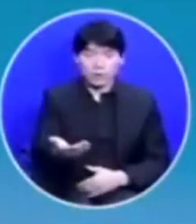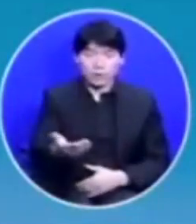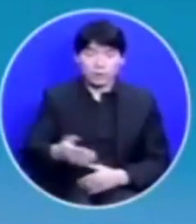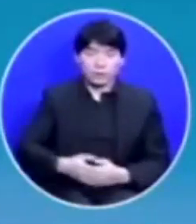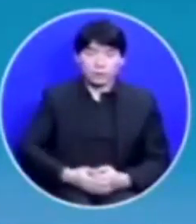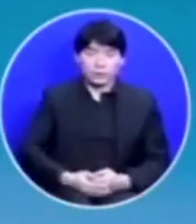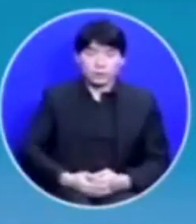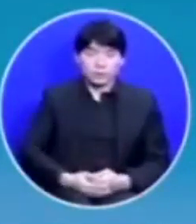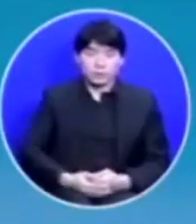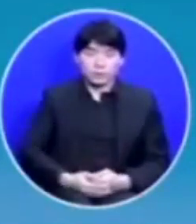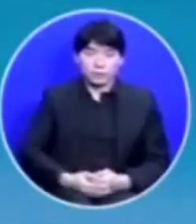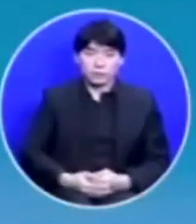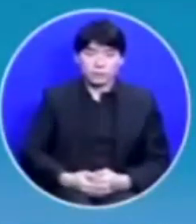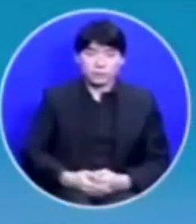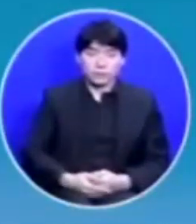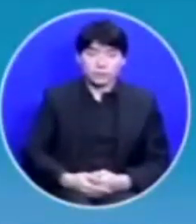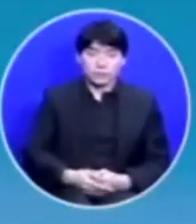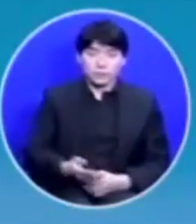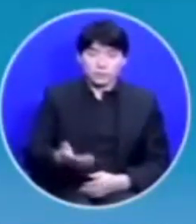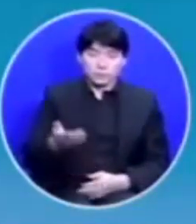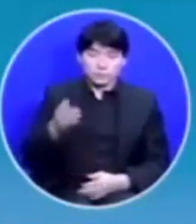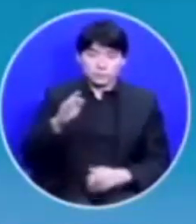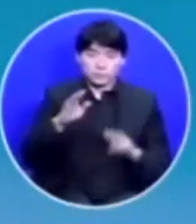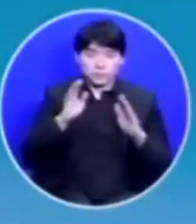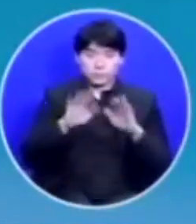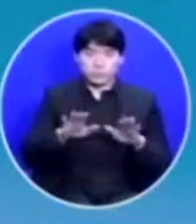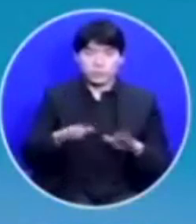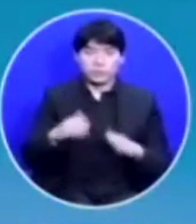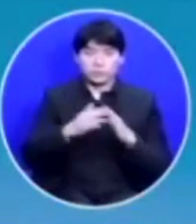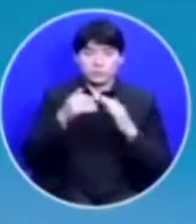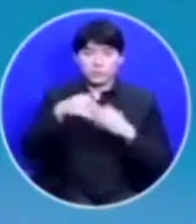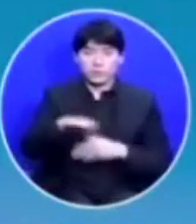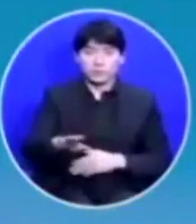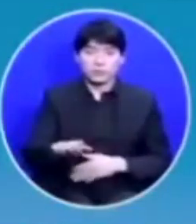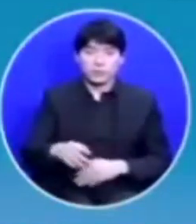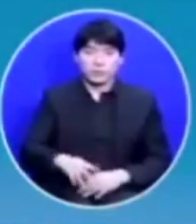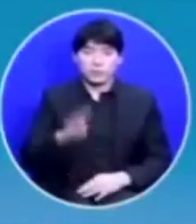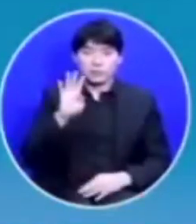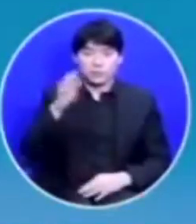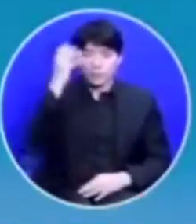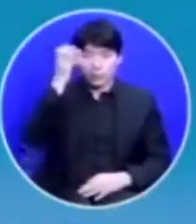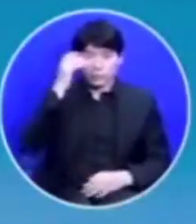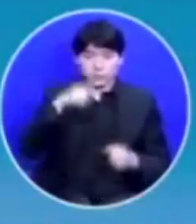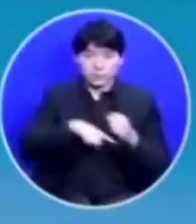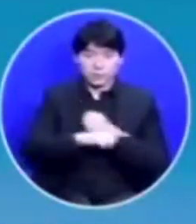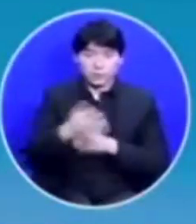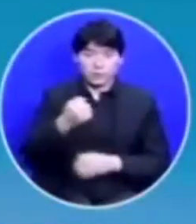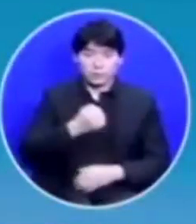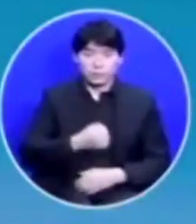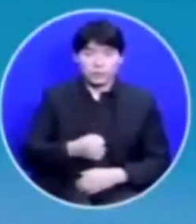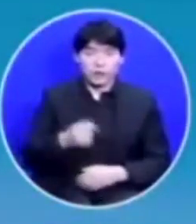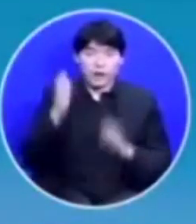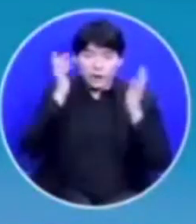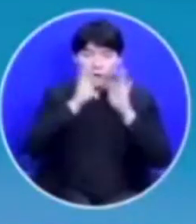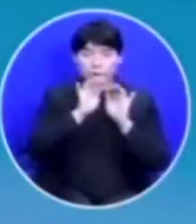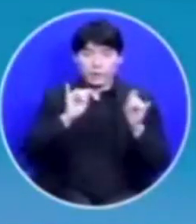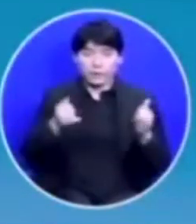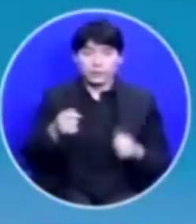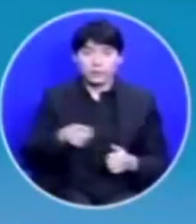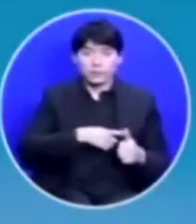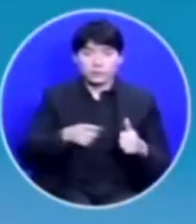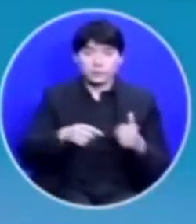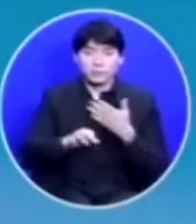가지고 집에 가서 너희 다 앉아 봐라 그리고 사용이 꺼내서 다시 그 아에게 가르쳐 주면 다 품에